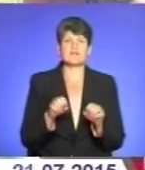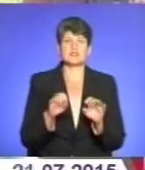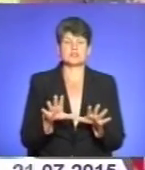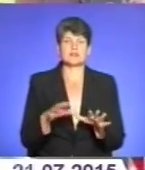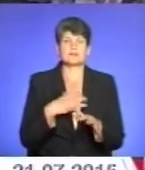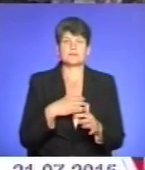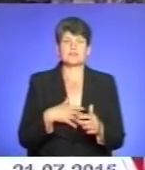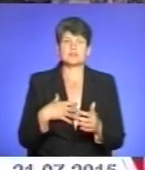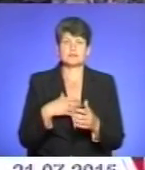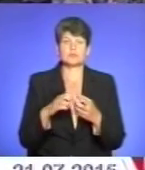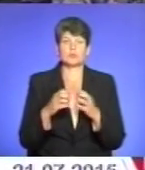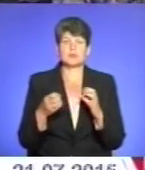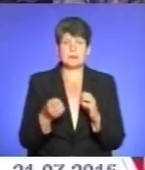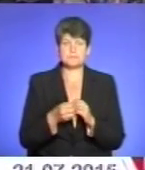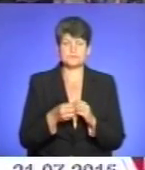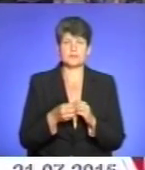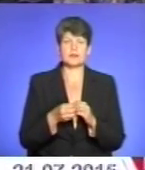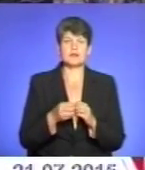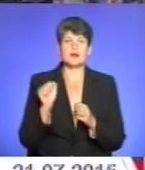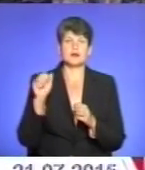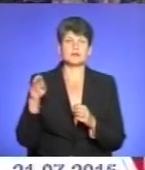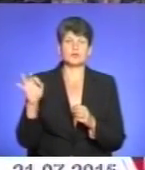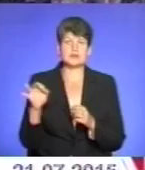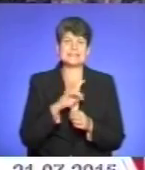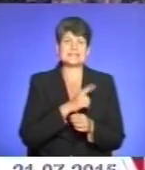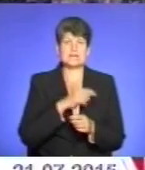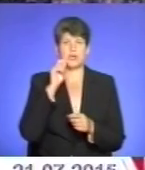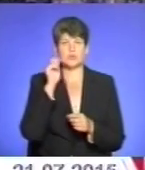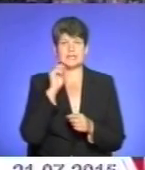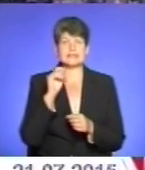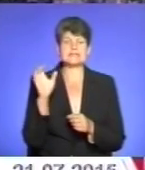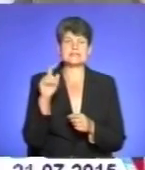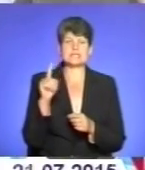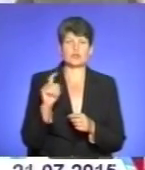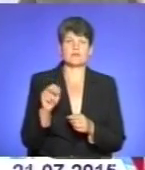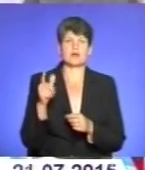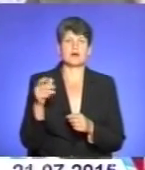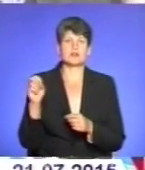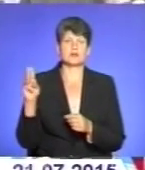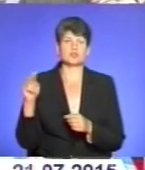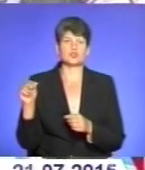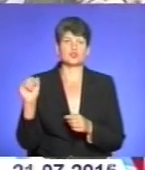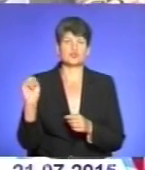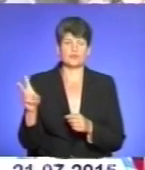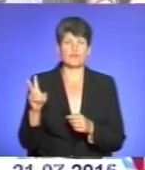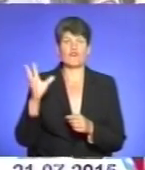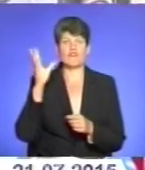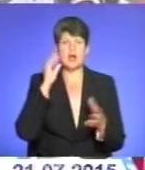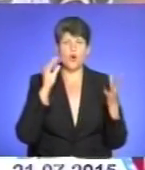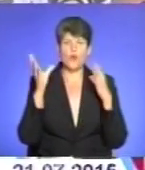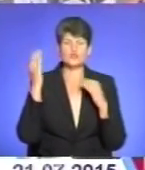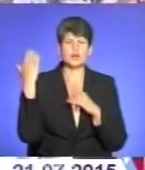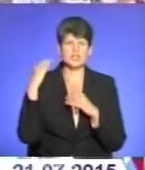громадської організації «Спілка бійців та волонтерів АТО «Сила України» Зиновій Галичук. Враховуючи, що їздили ми раніше з